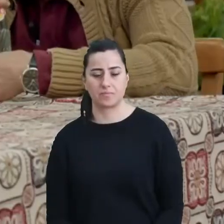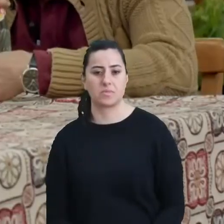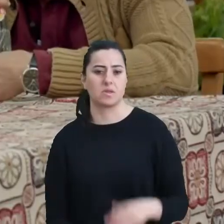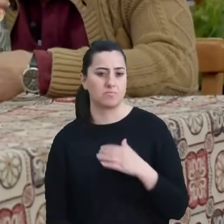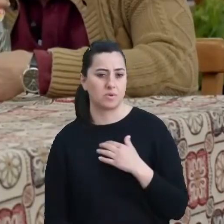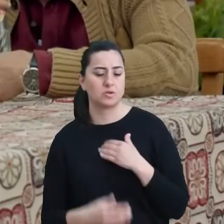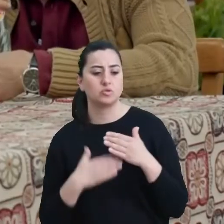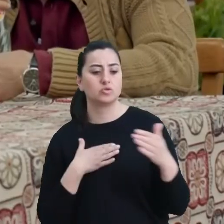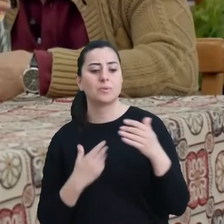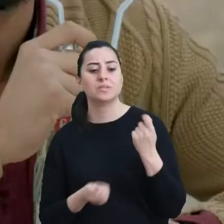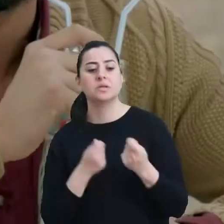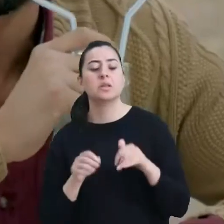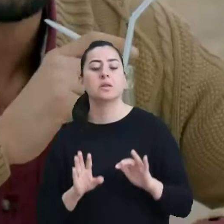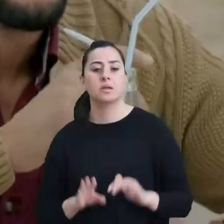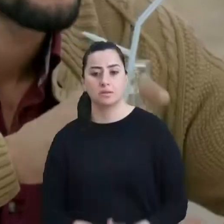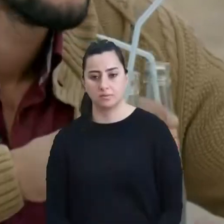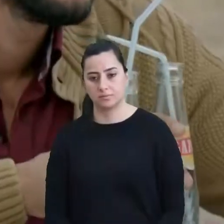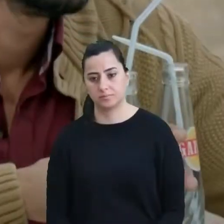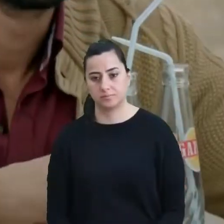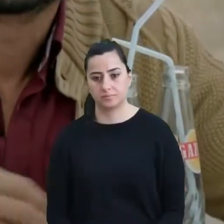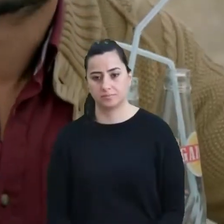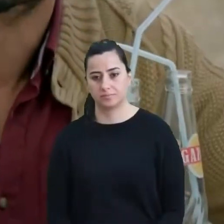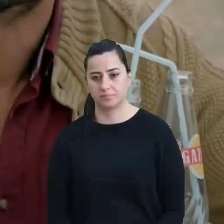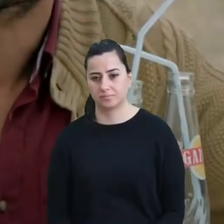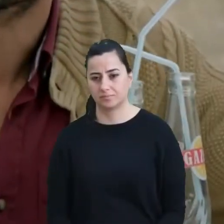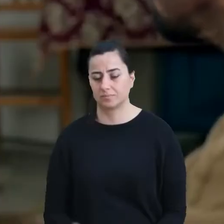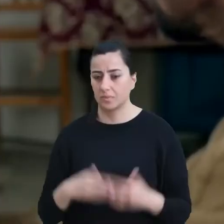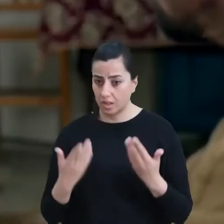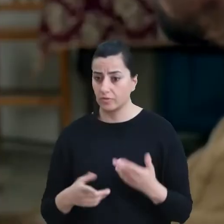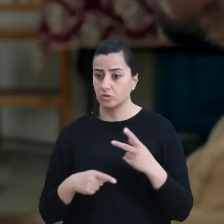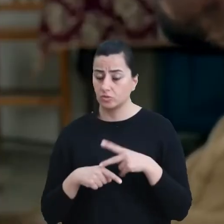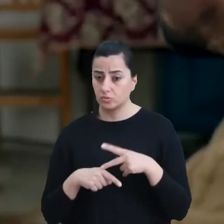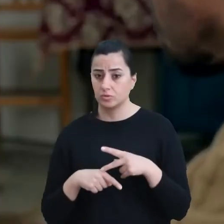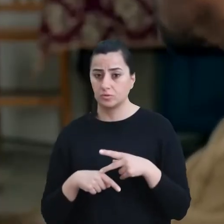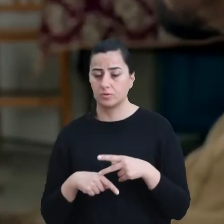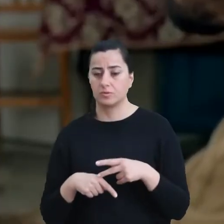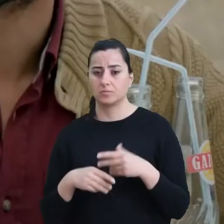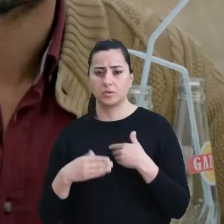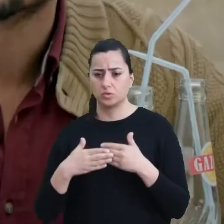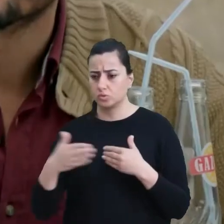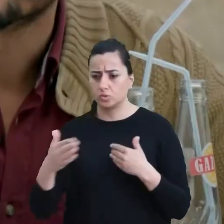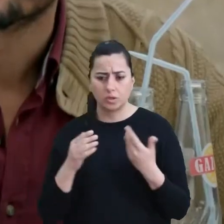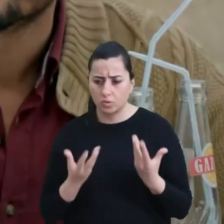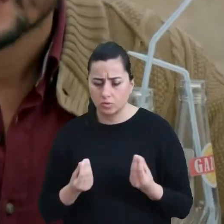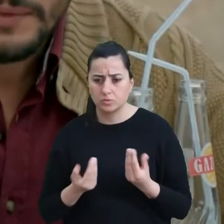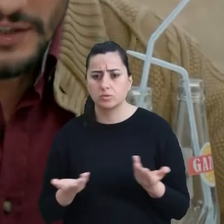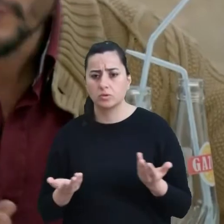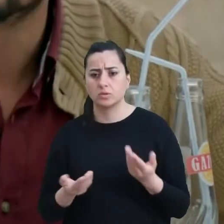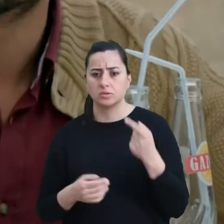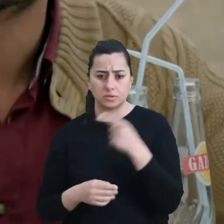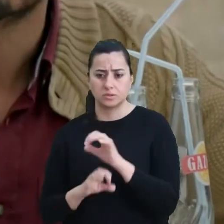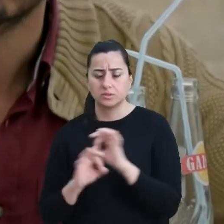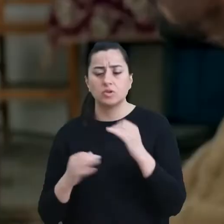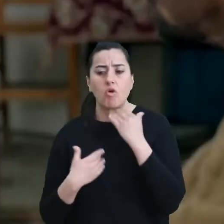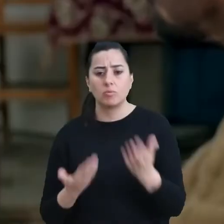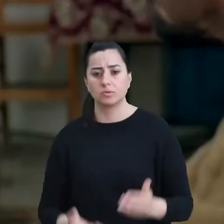Benden uzak durmaya çalışmıyorsun öyle mi? Gözlerini devirdi. Herhalde yani Zümrüt. Niye uzak durecekmişim ben senden? Hem sensiz